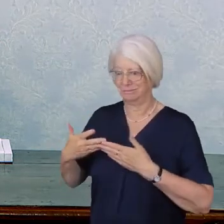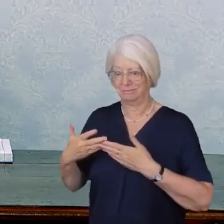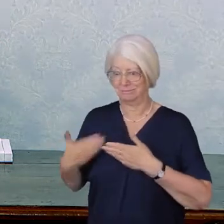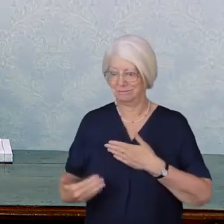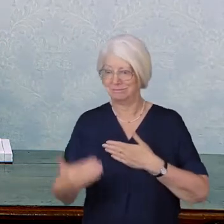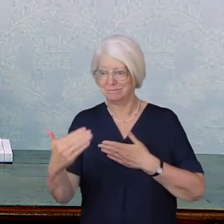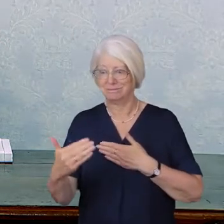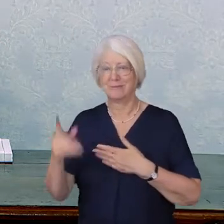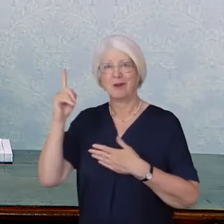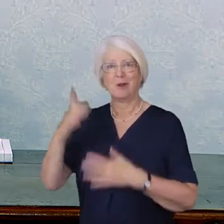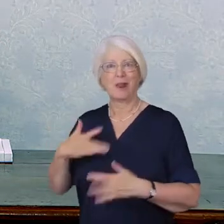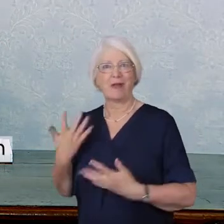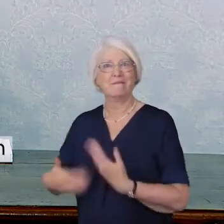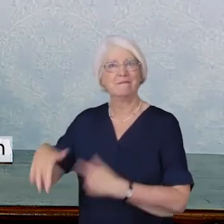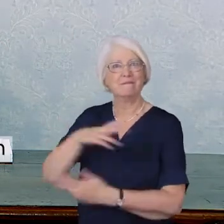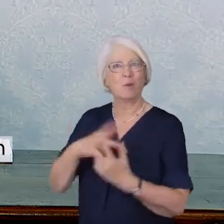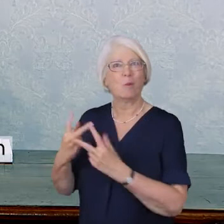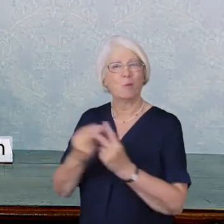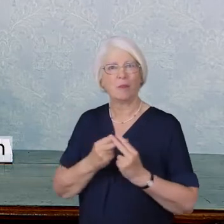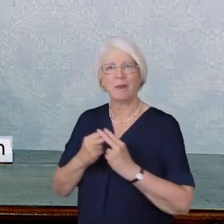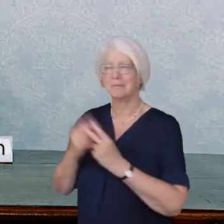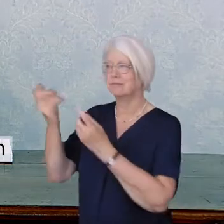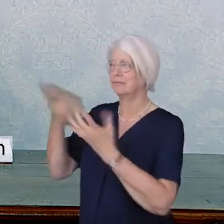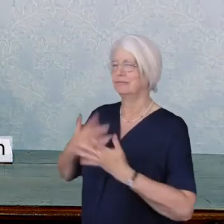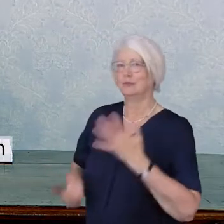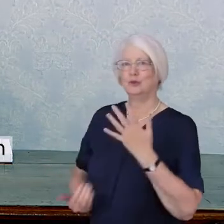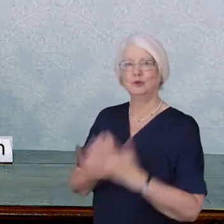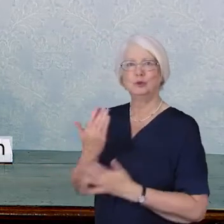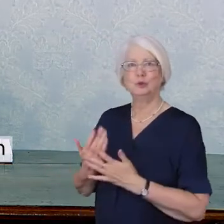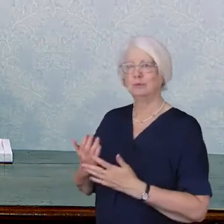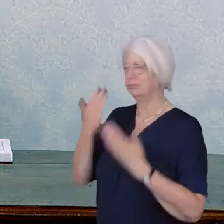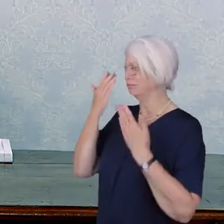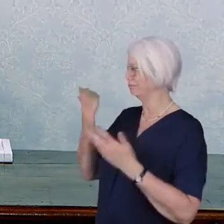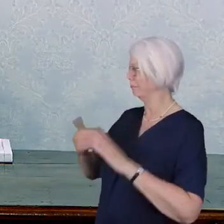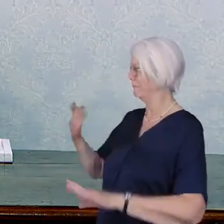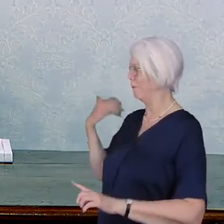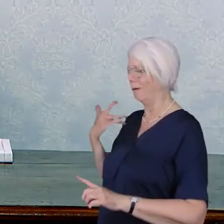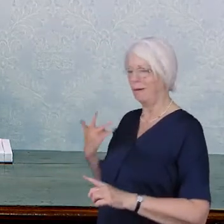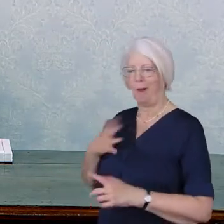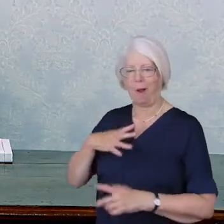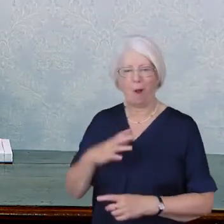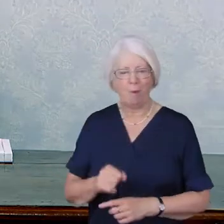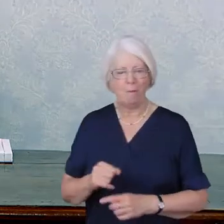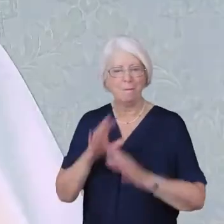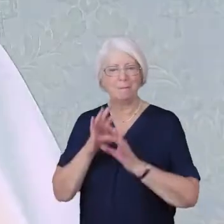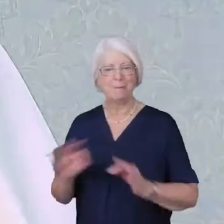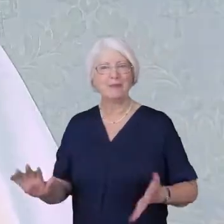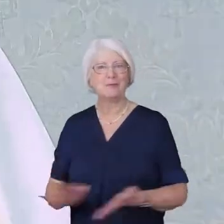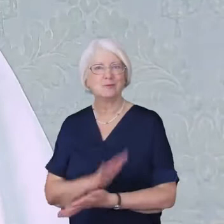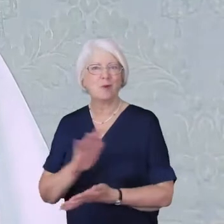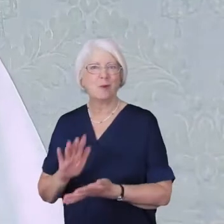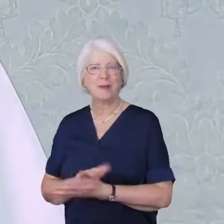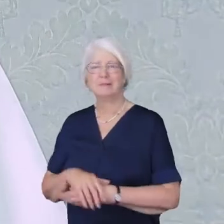è diffusa tra di noi, portandoci una speranza nuova, una pace e una gioia